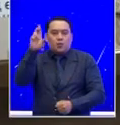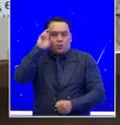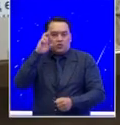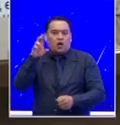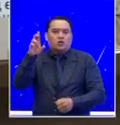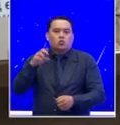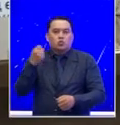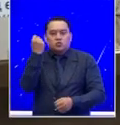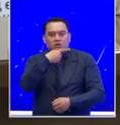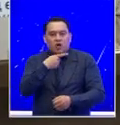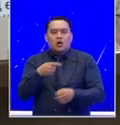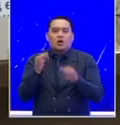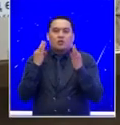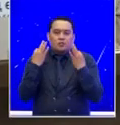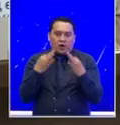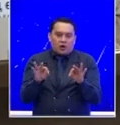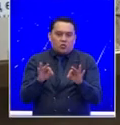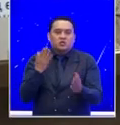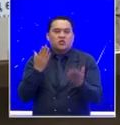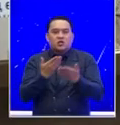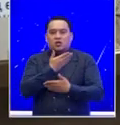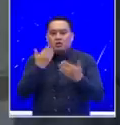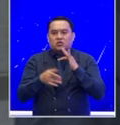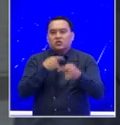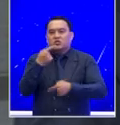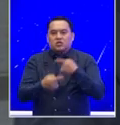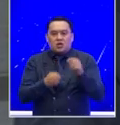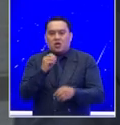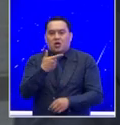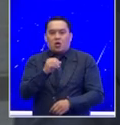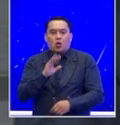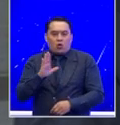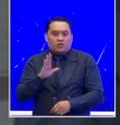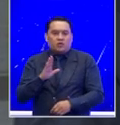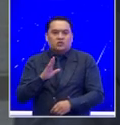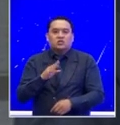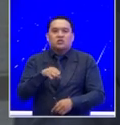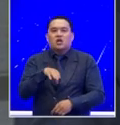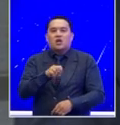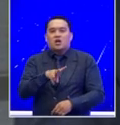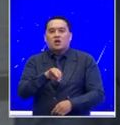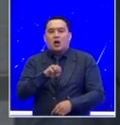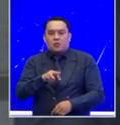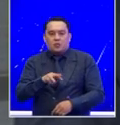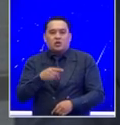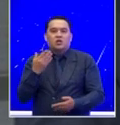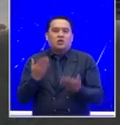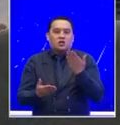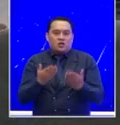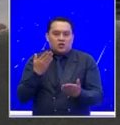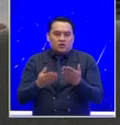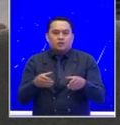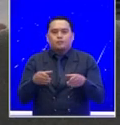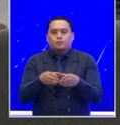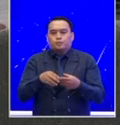государства. Узнать, положено вам пособие или нет, можно через сайт EGOV.KZ, посредством телеграм-бота или же электронной